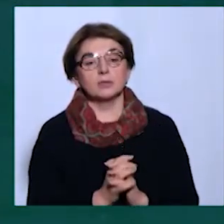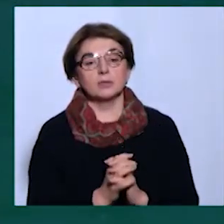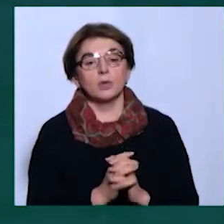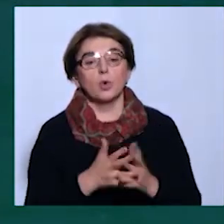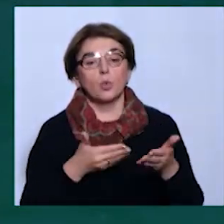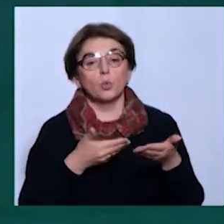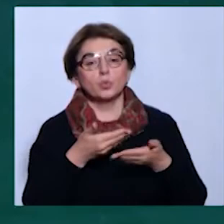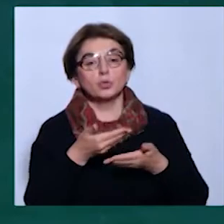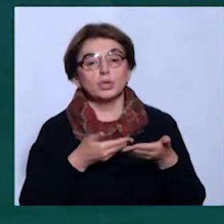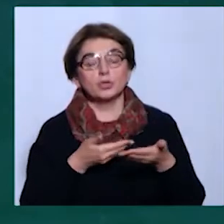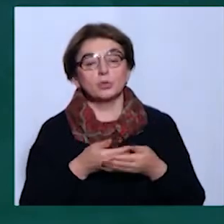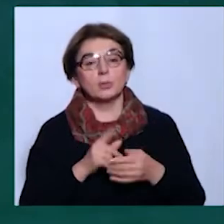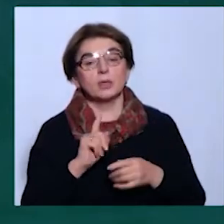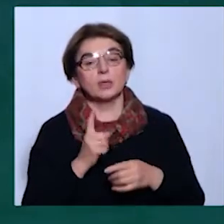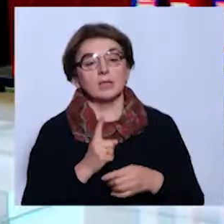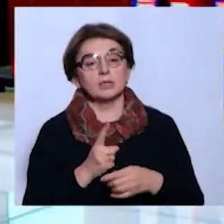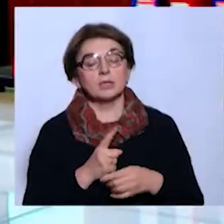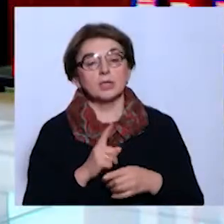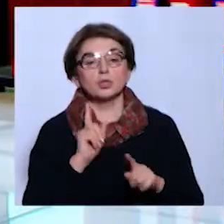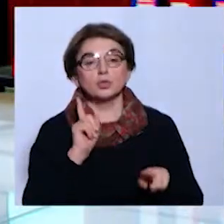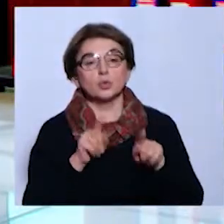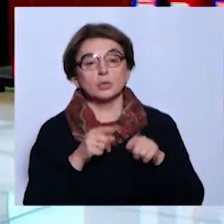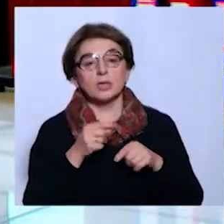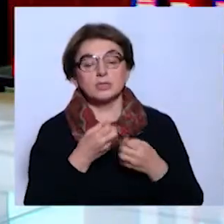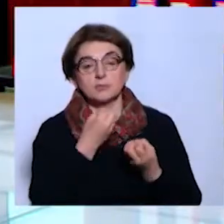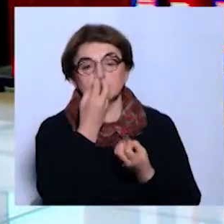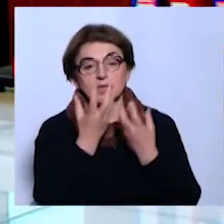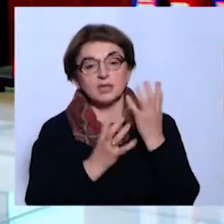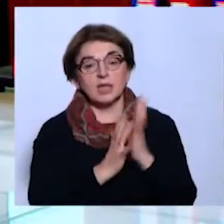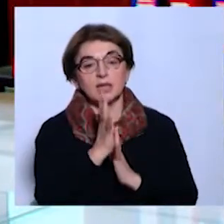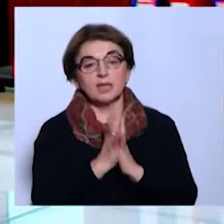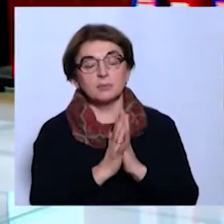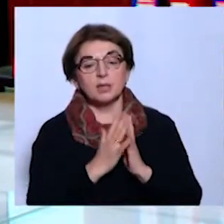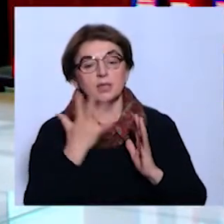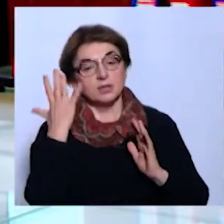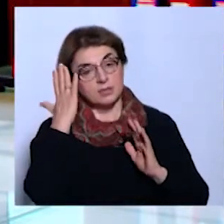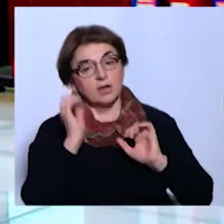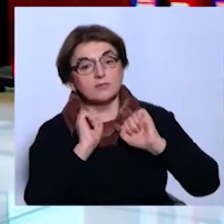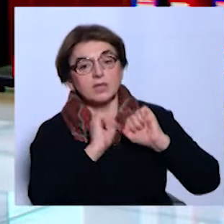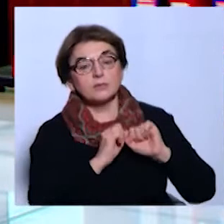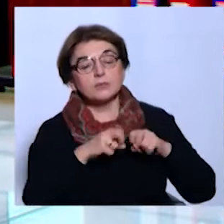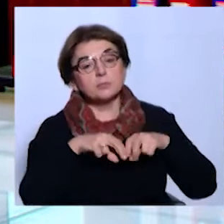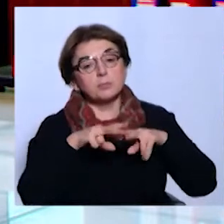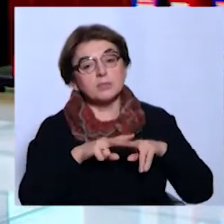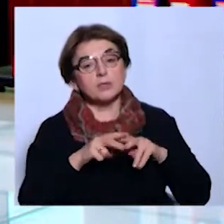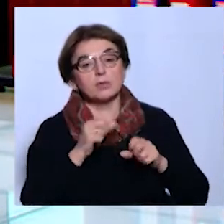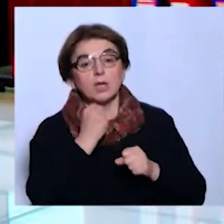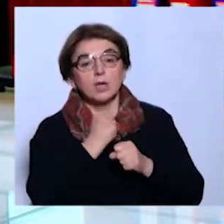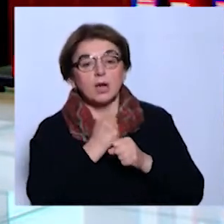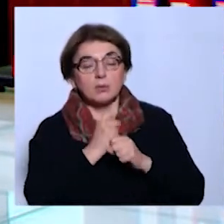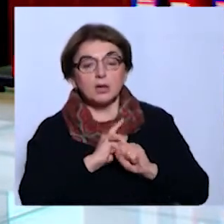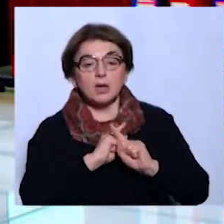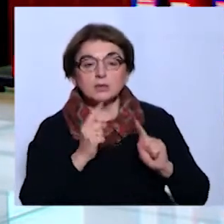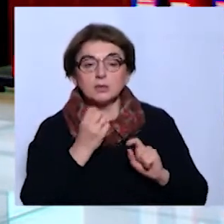მცენარეებთან ურთიერთობა, რადგანაც ზოგჯერ ეს მცენარეები თავდაცვის მიზნით გამოიმუშავებენ